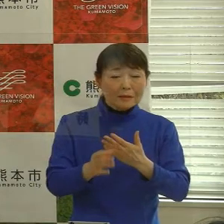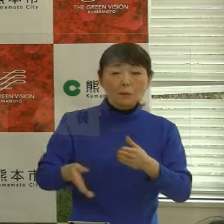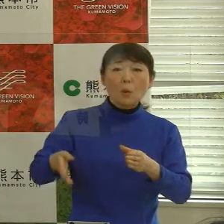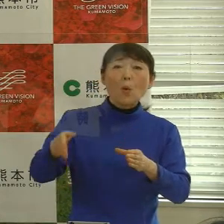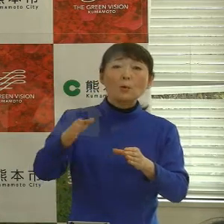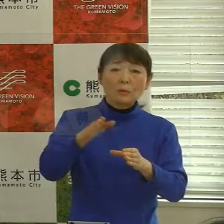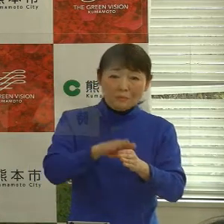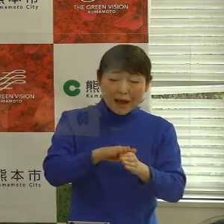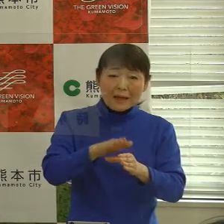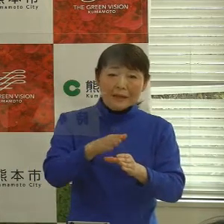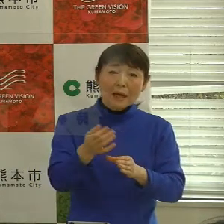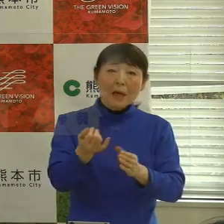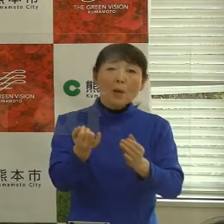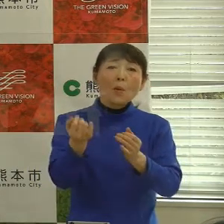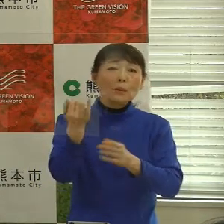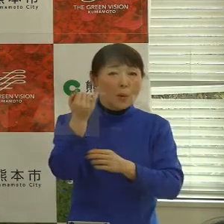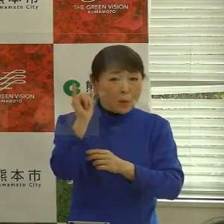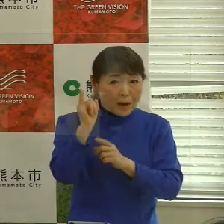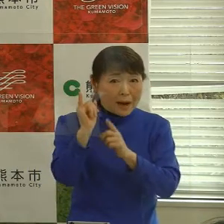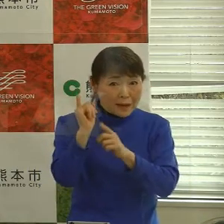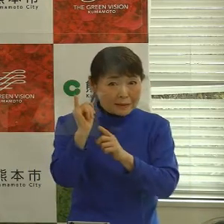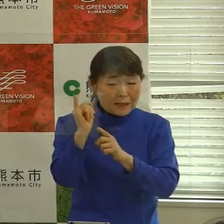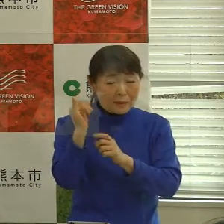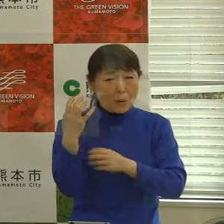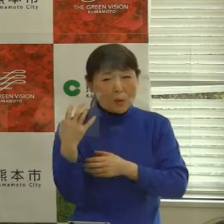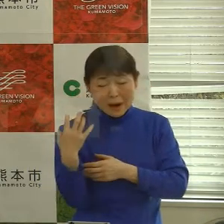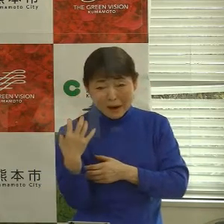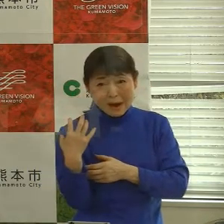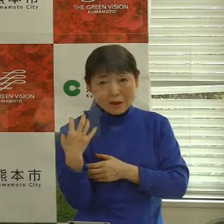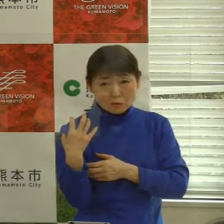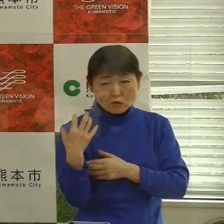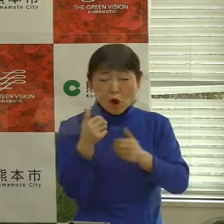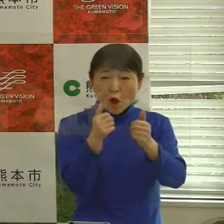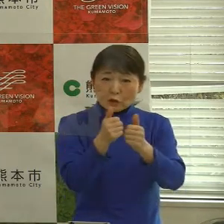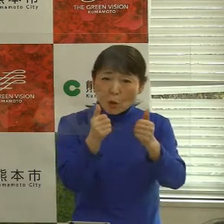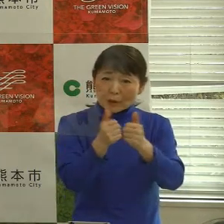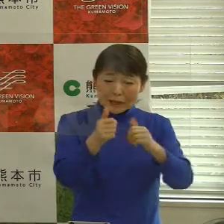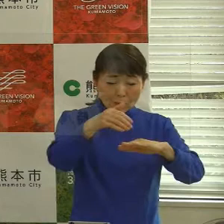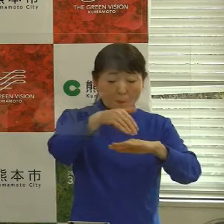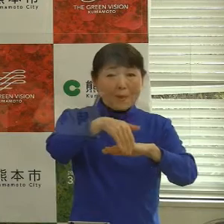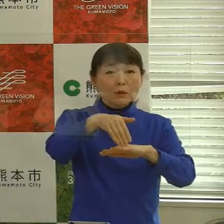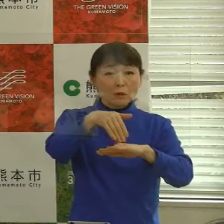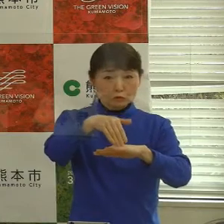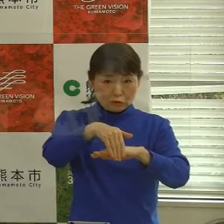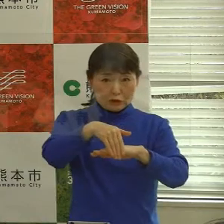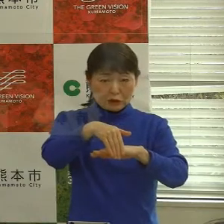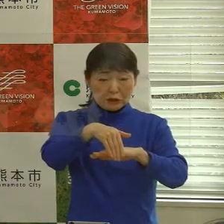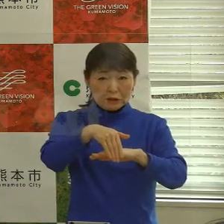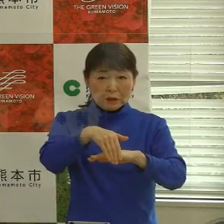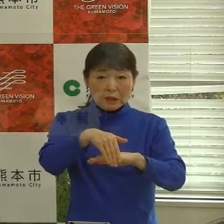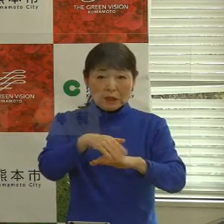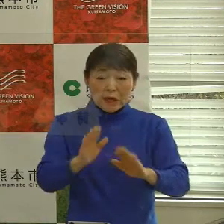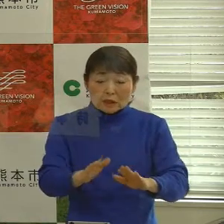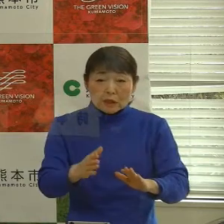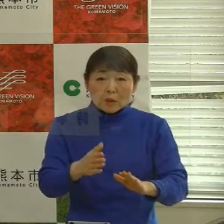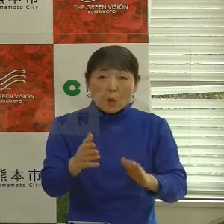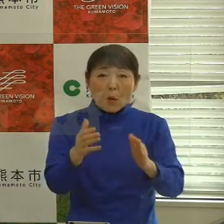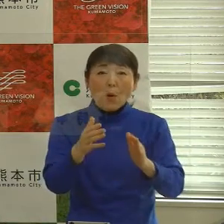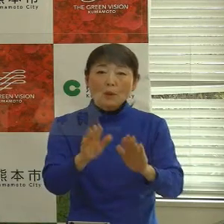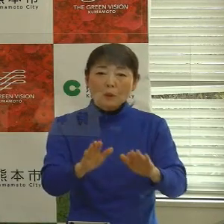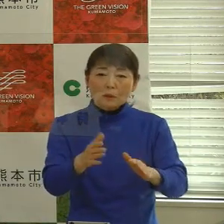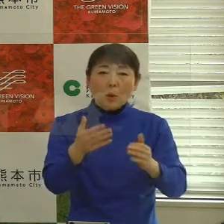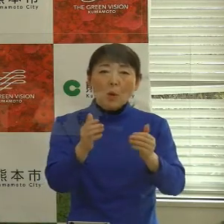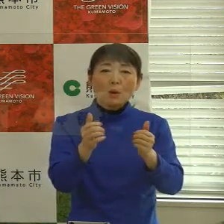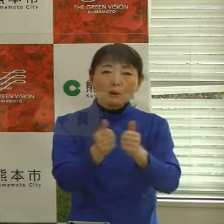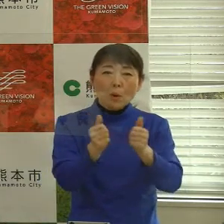女性の抱えるこの妊娠科との相談みたいな窓口がですね、児童相談所とはまた別にですね、